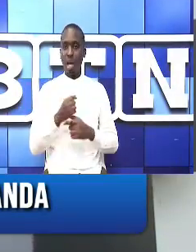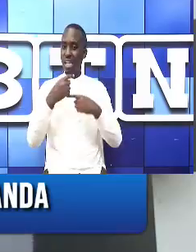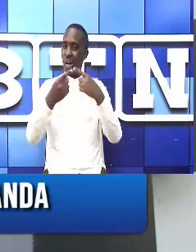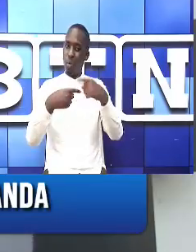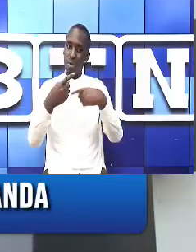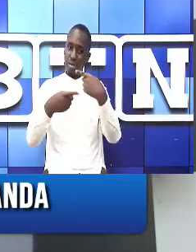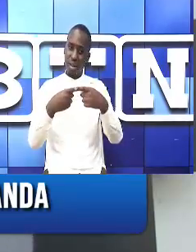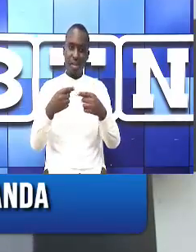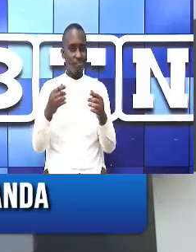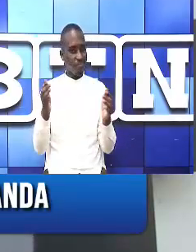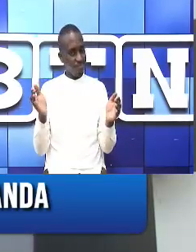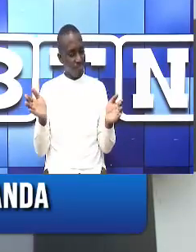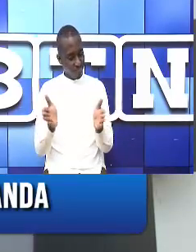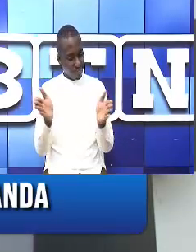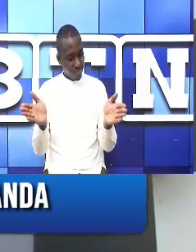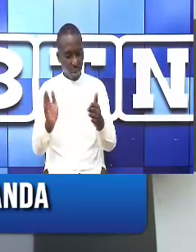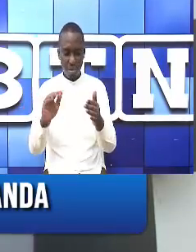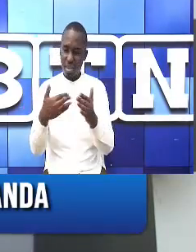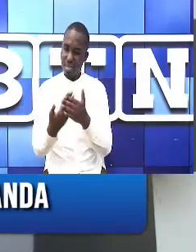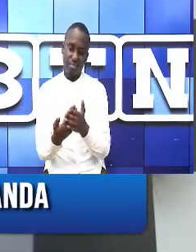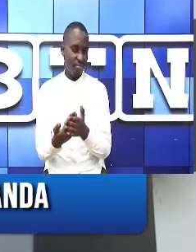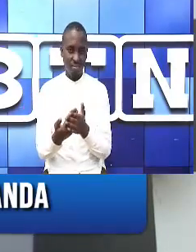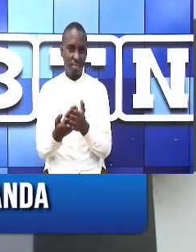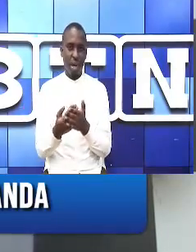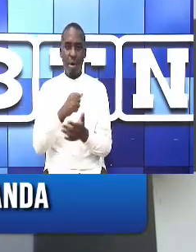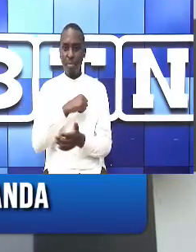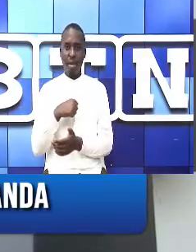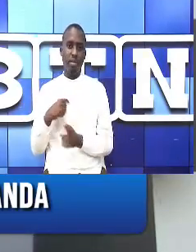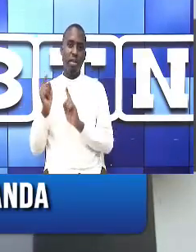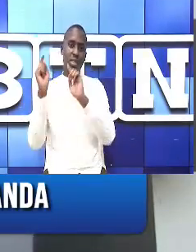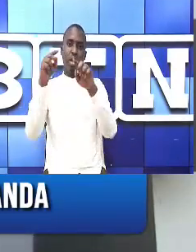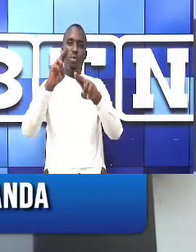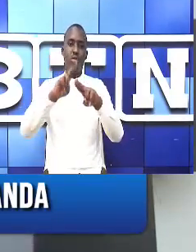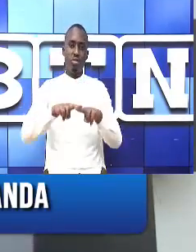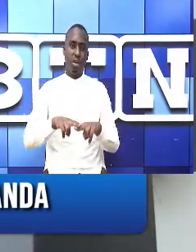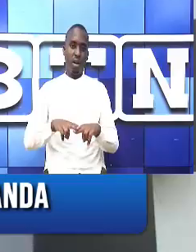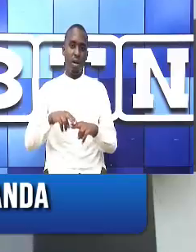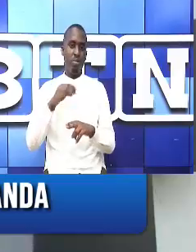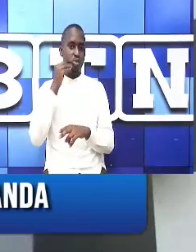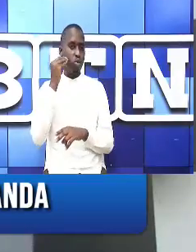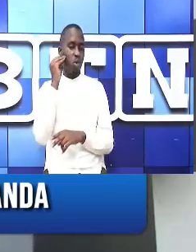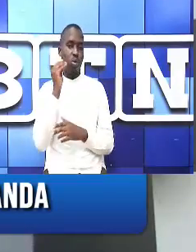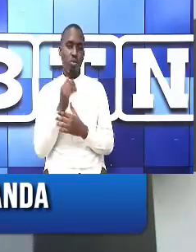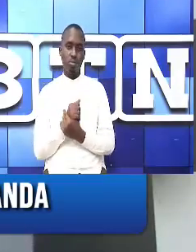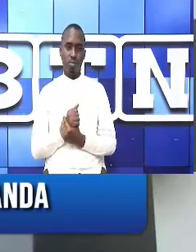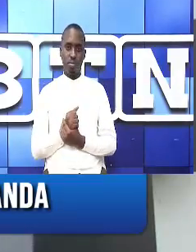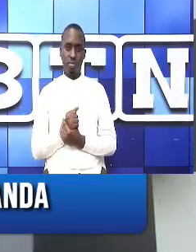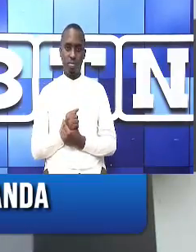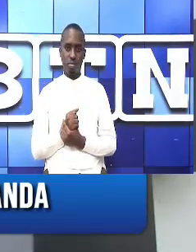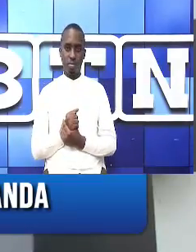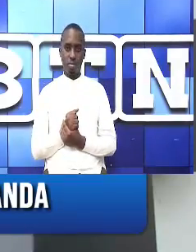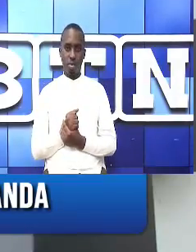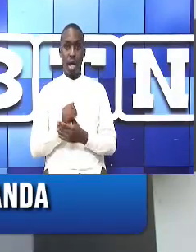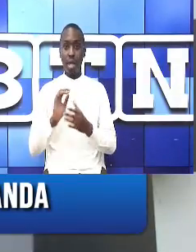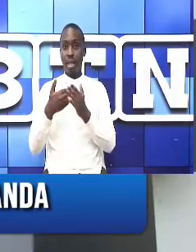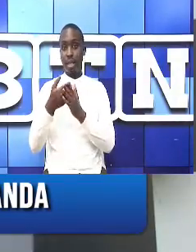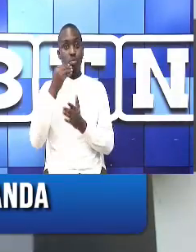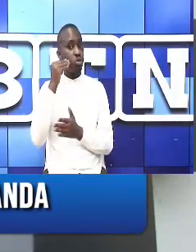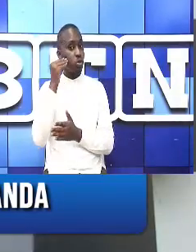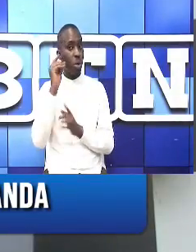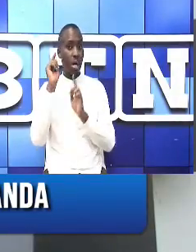ndakomeza ndahatiriza bigeze aho ngaho babyanze njya kwicara ndataha nicara mu rugo maze kugera mu